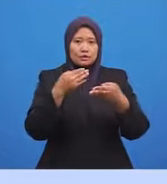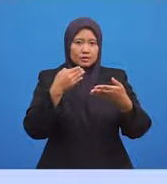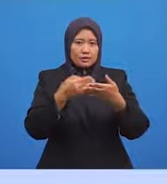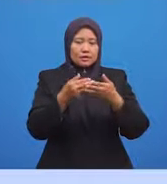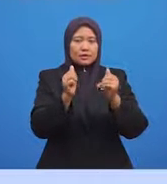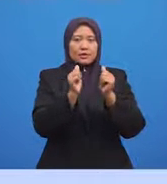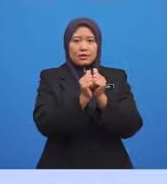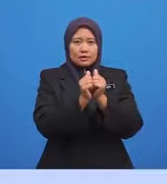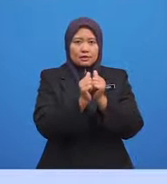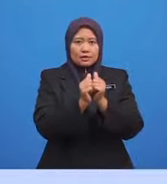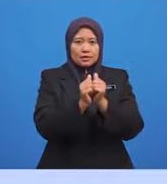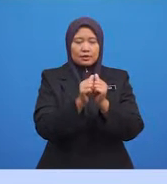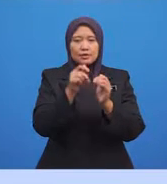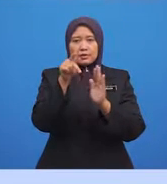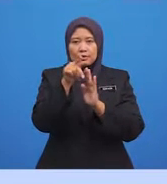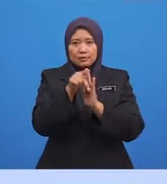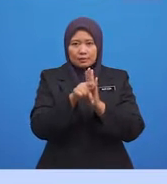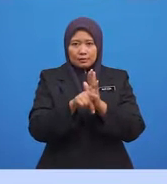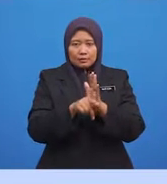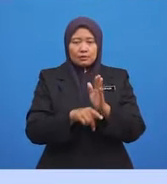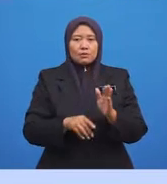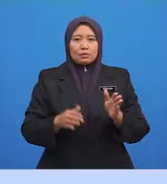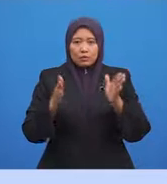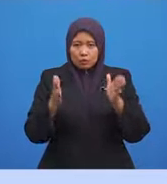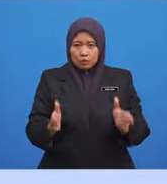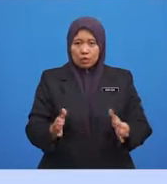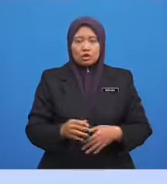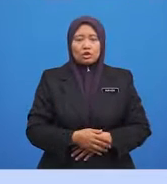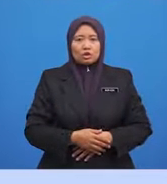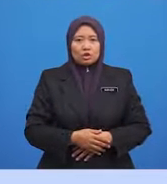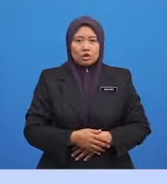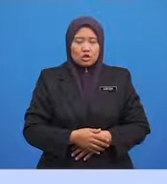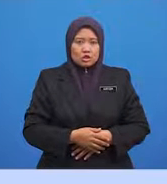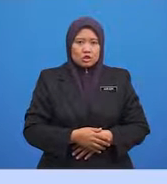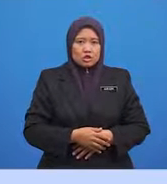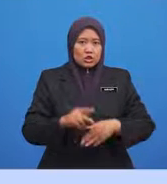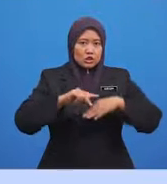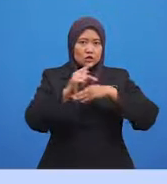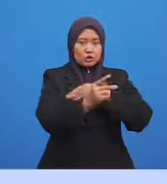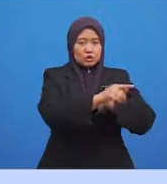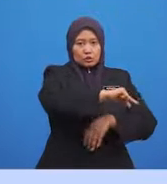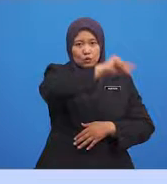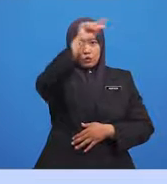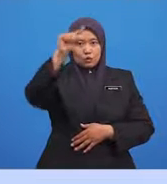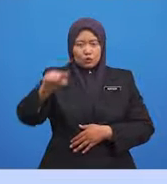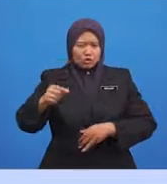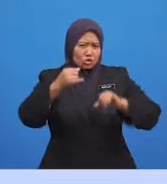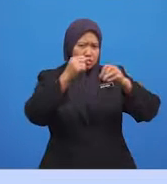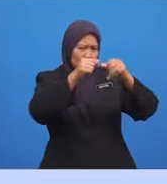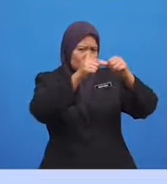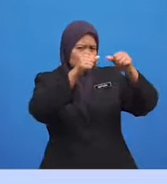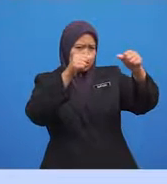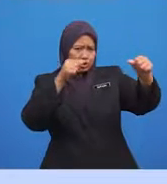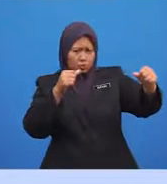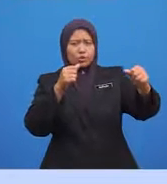tersebut. Manakala, kawasan pegunungan adalah kawasan yang jauh dari pengembara